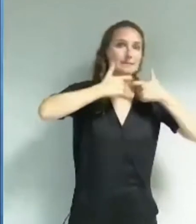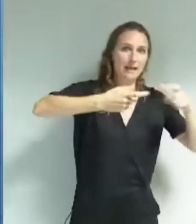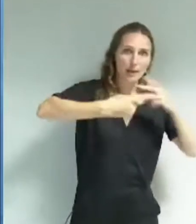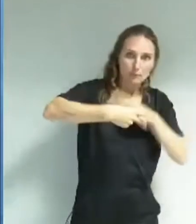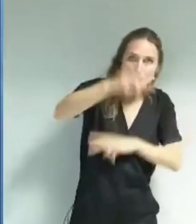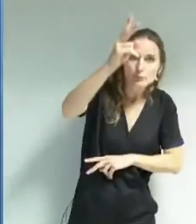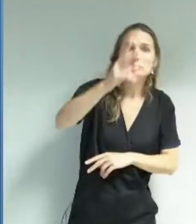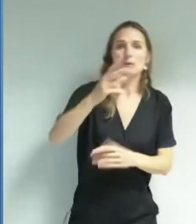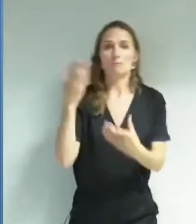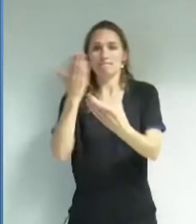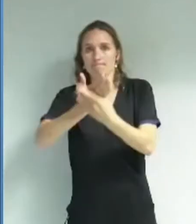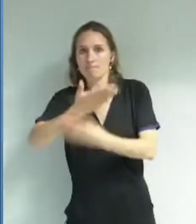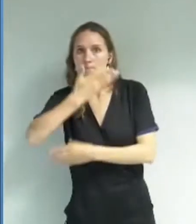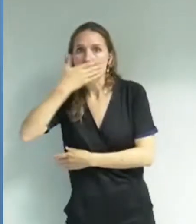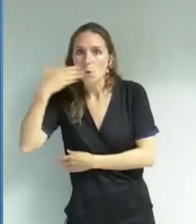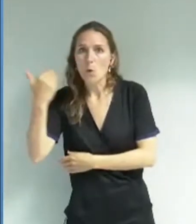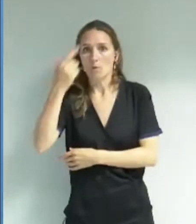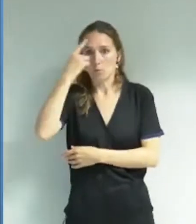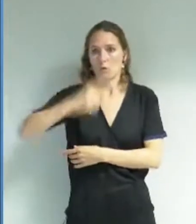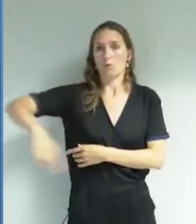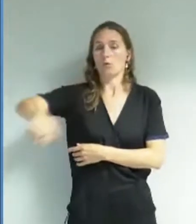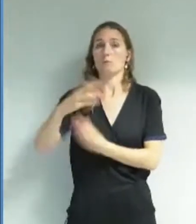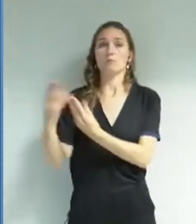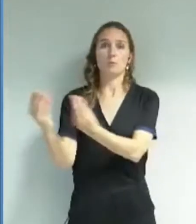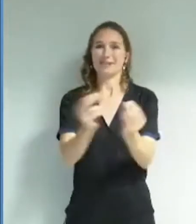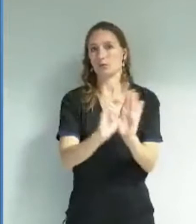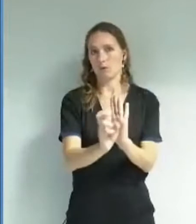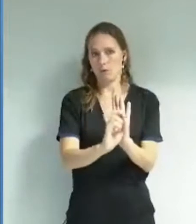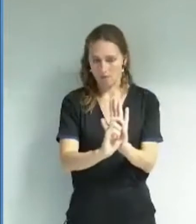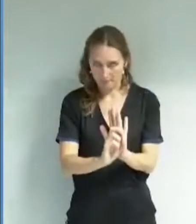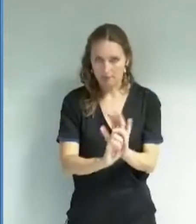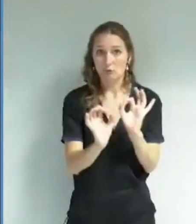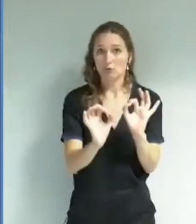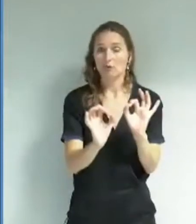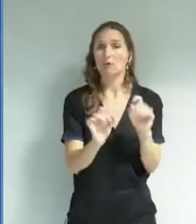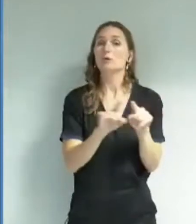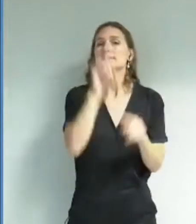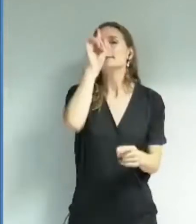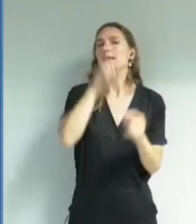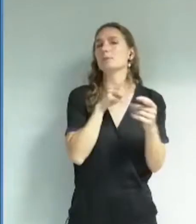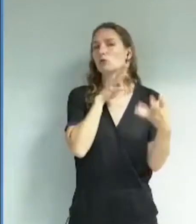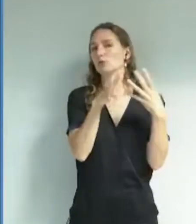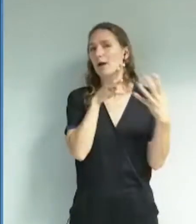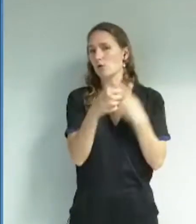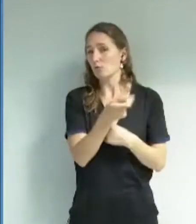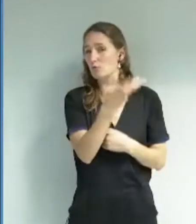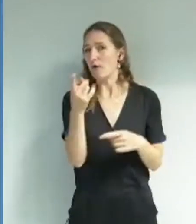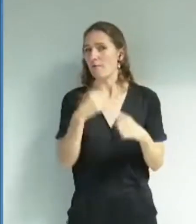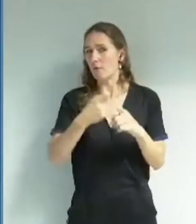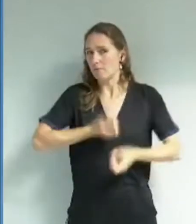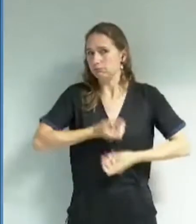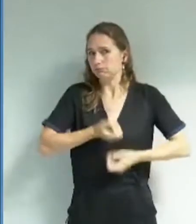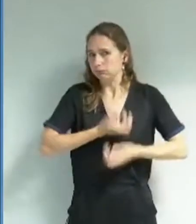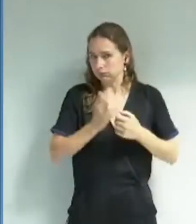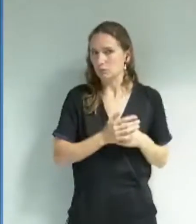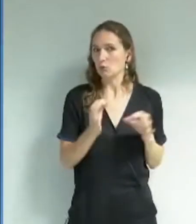équipements envers l'ensemble des citoyennes et des citoyens. La question de la transparence est revenue à plusieurs reprises et donc